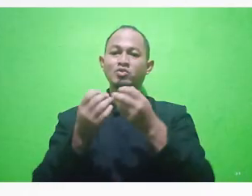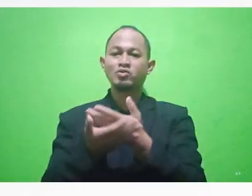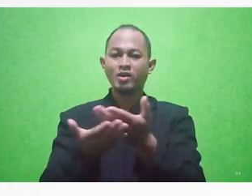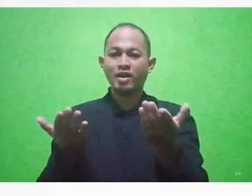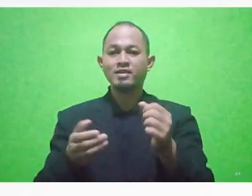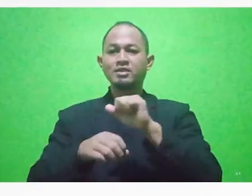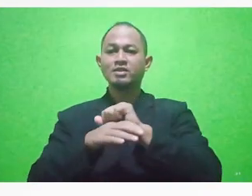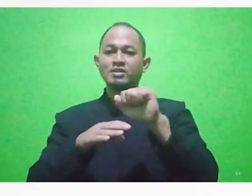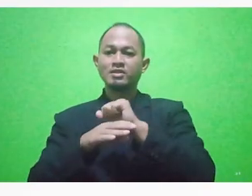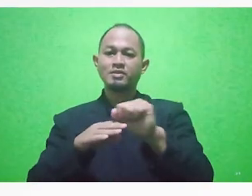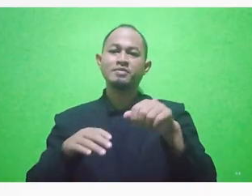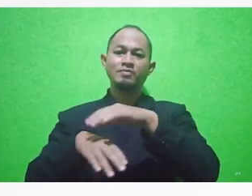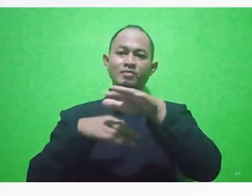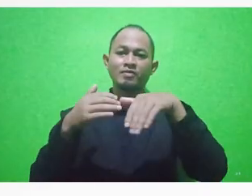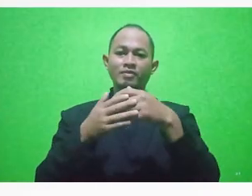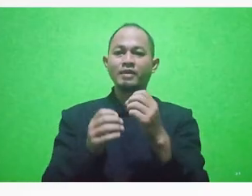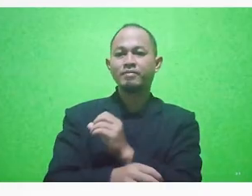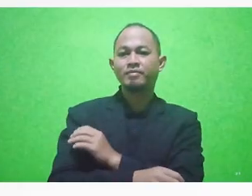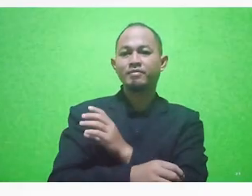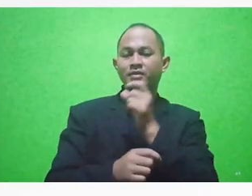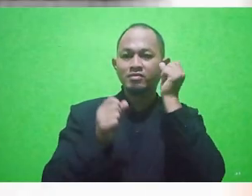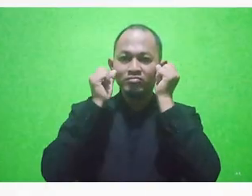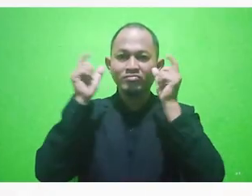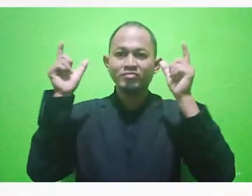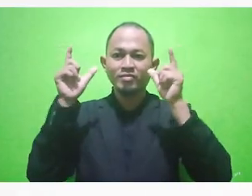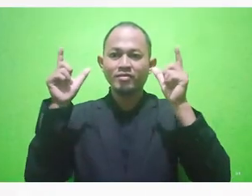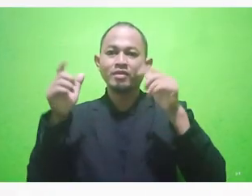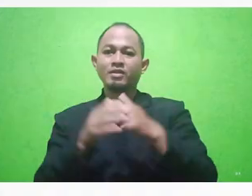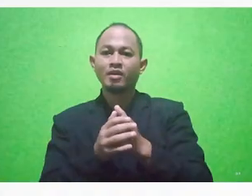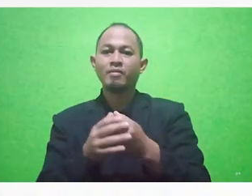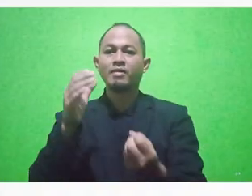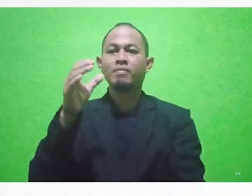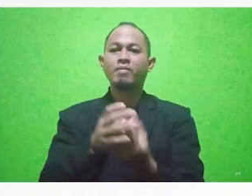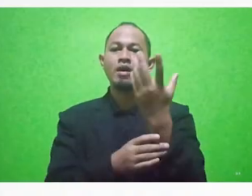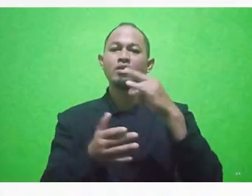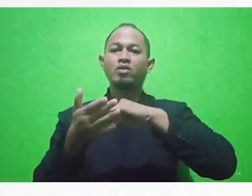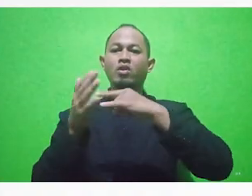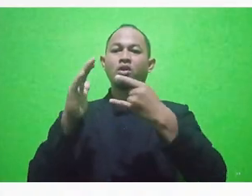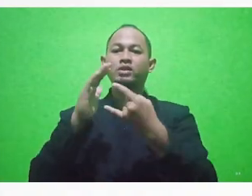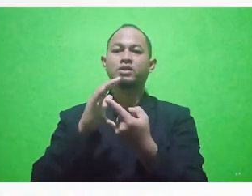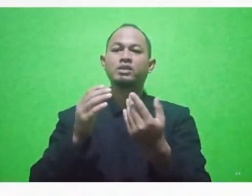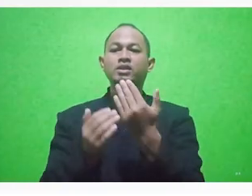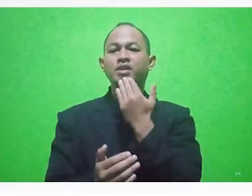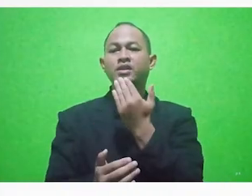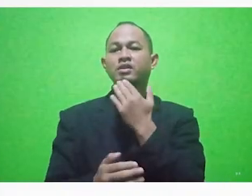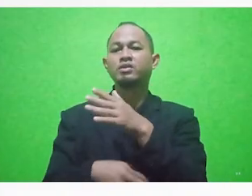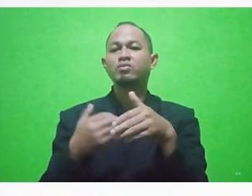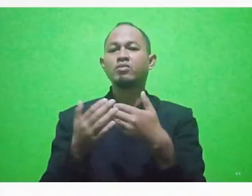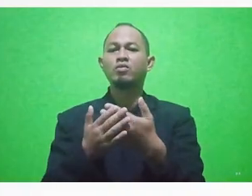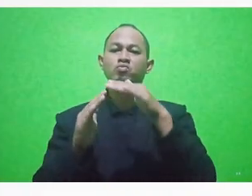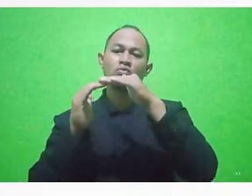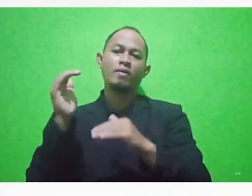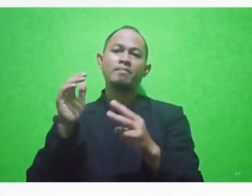sosialisasi, dan pelatihan untuk meningkatkan kesadaran lingkungan, mengembangkan proyek teknologi sederhana untuk mengurangi masalah